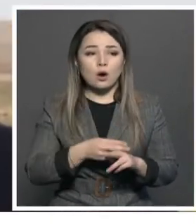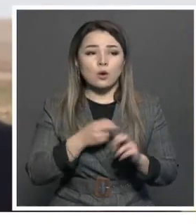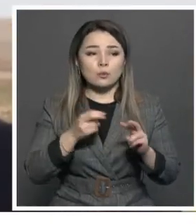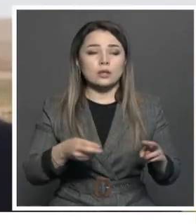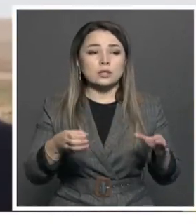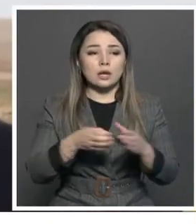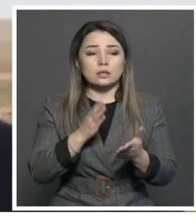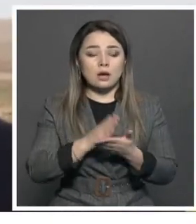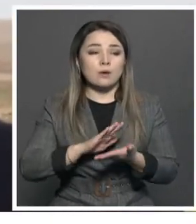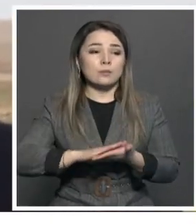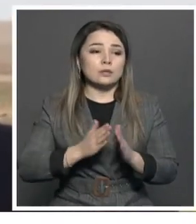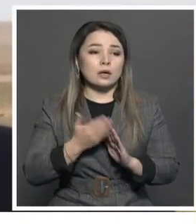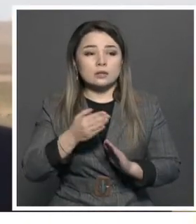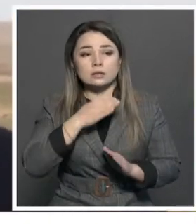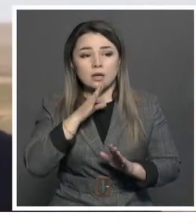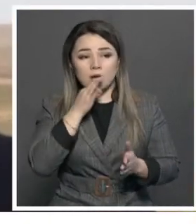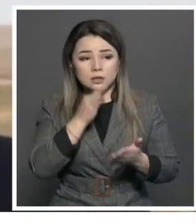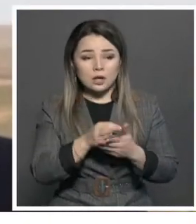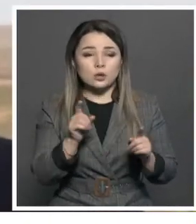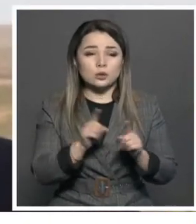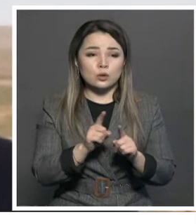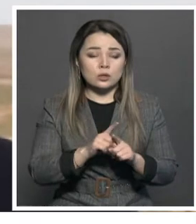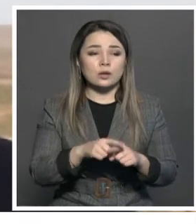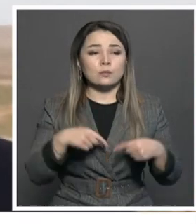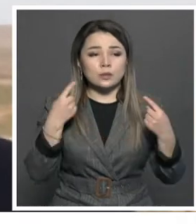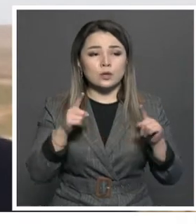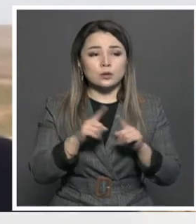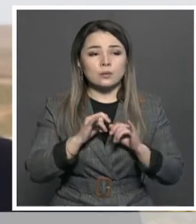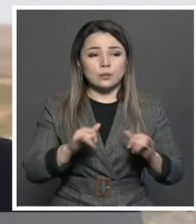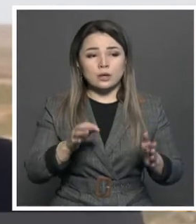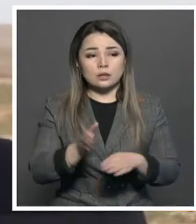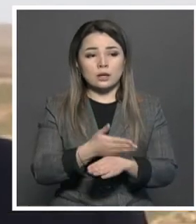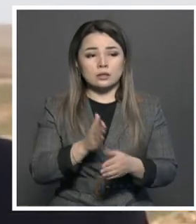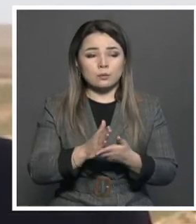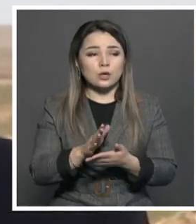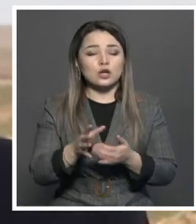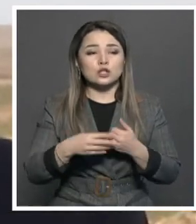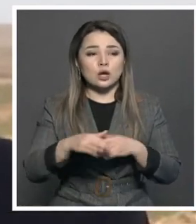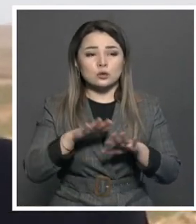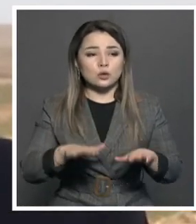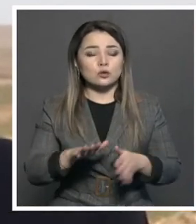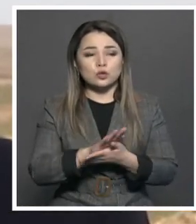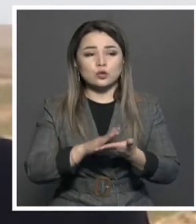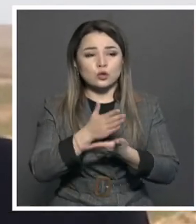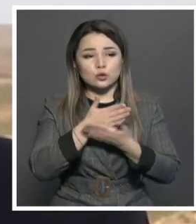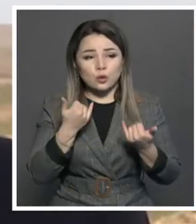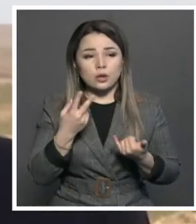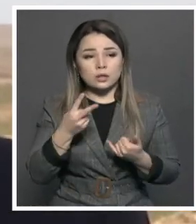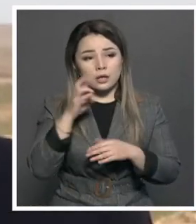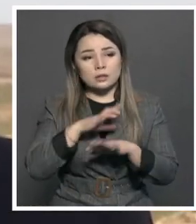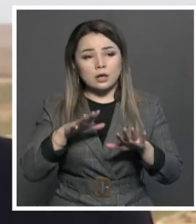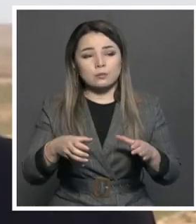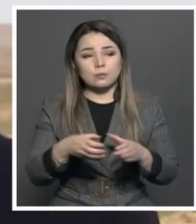негізінде. Жетпегенде енді бар сол шыққан жайылым жерді бекітіп бергенбіз. Одан артық жер жайылым жер жоқ бұл екі елді мекеннен.